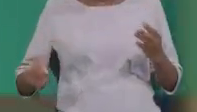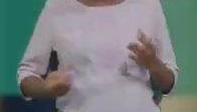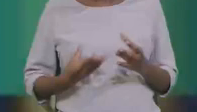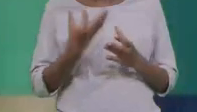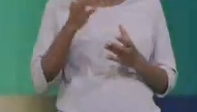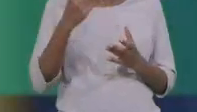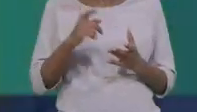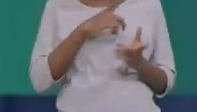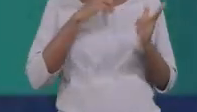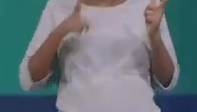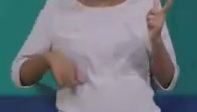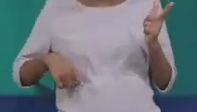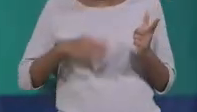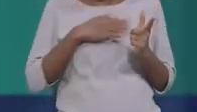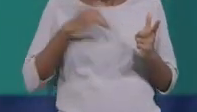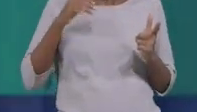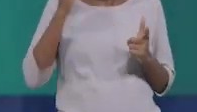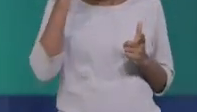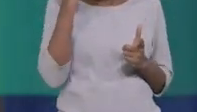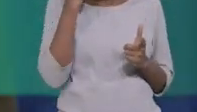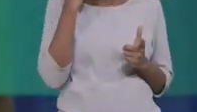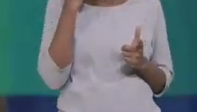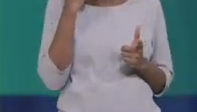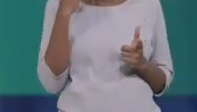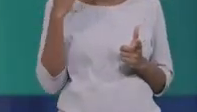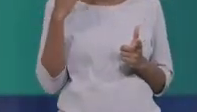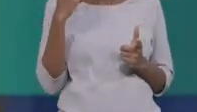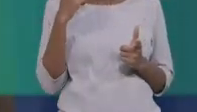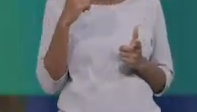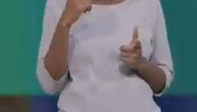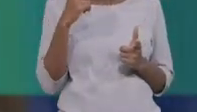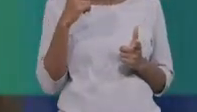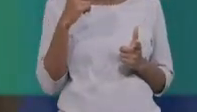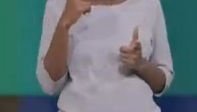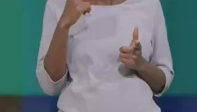par inspiration de Dieu. Et vous comprenez,